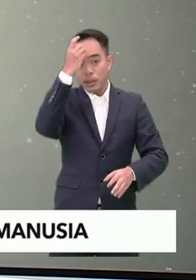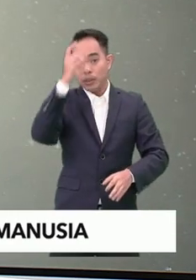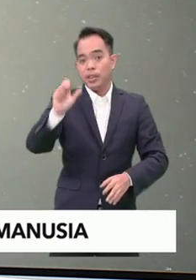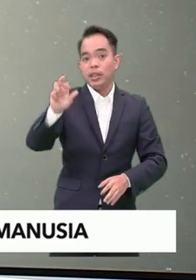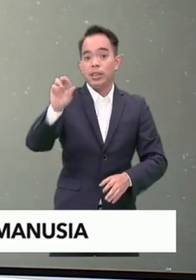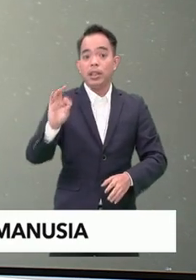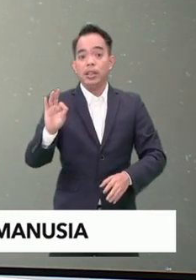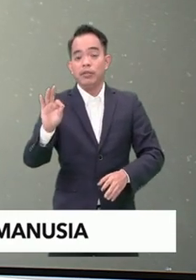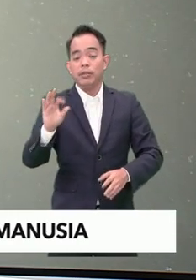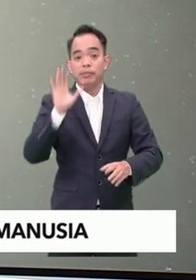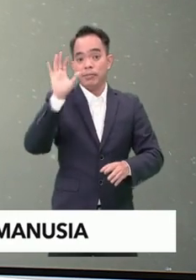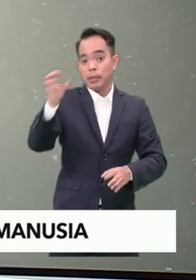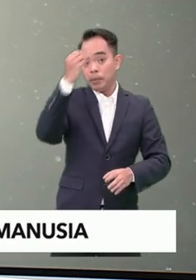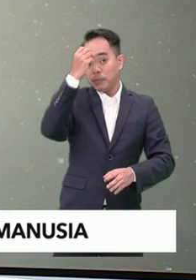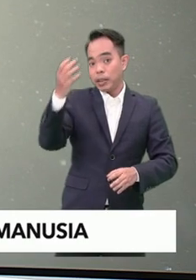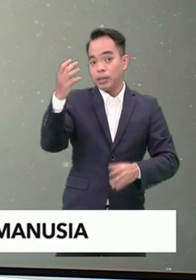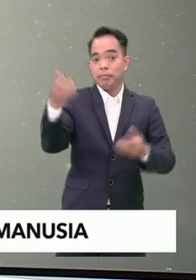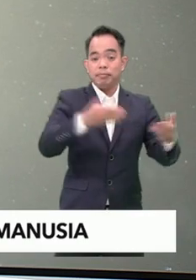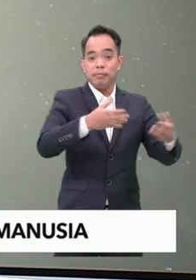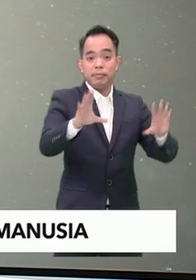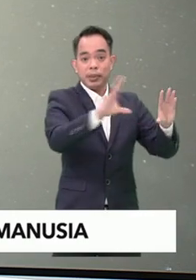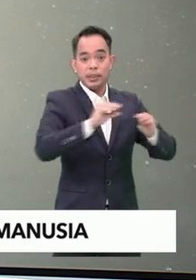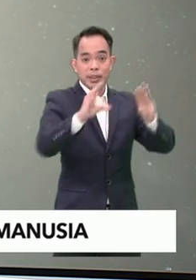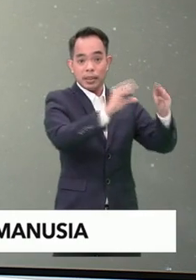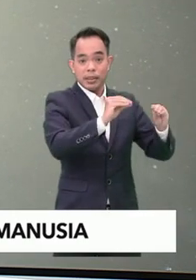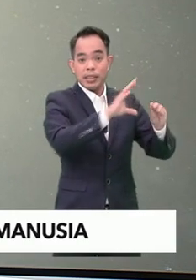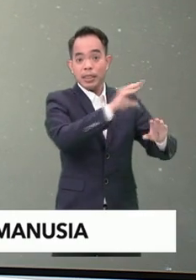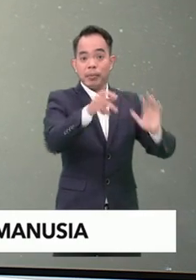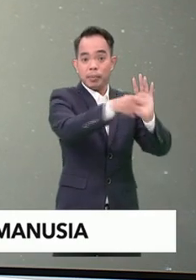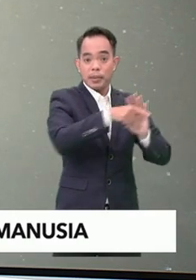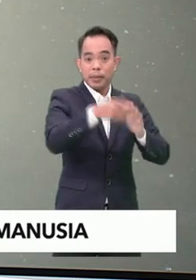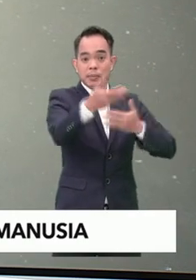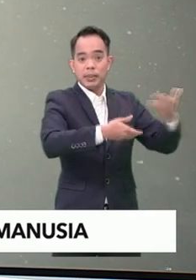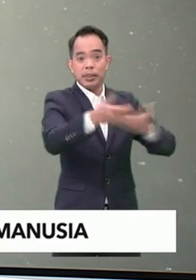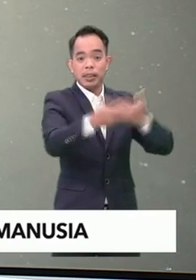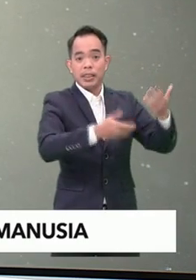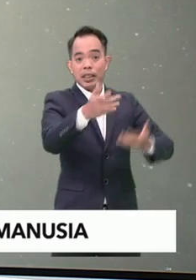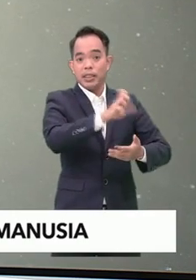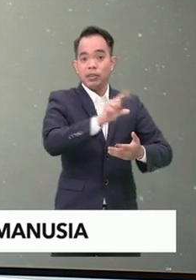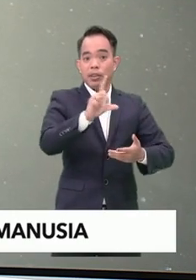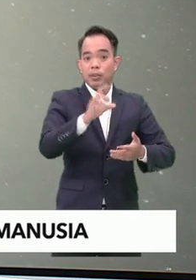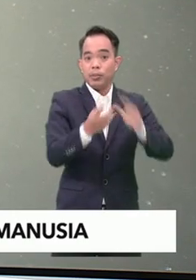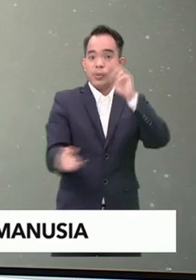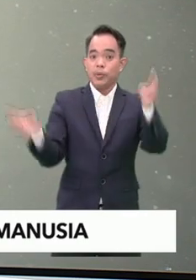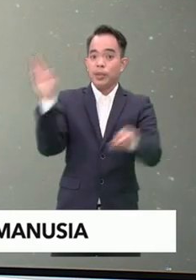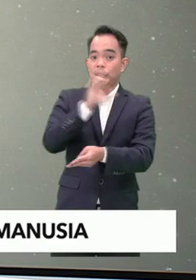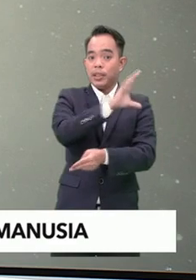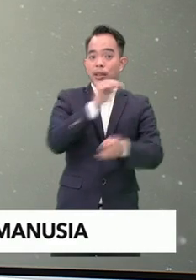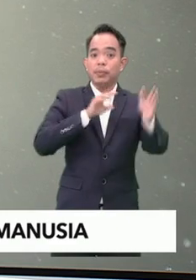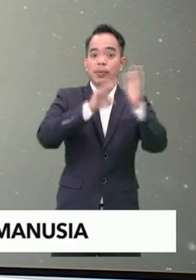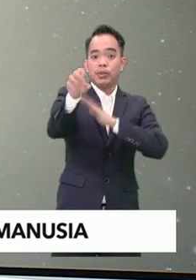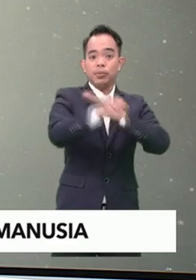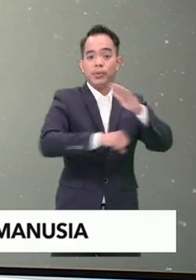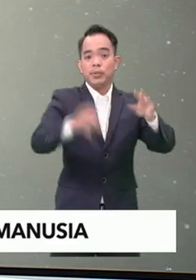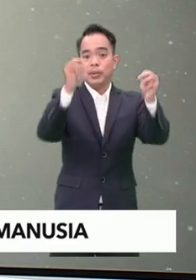berkata persidangan dan pameran itu juga membincangkan evolusi dalam pembangunan sumber manusia serta hal